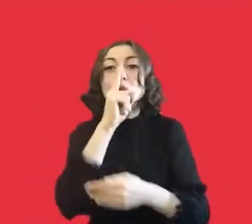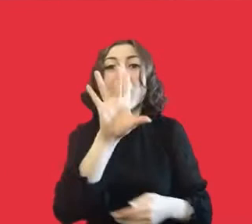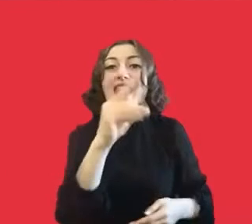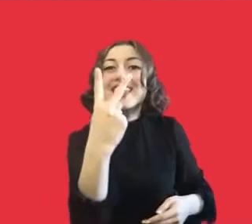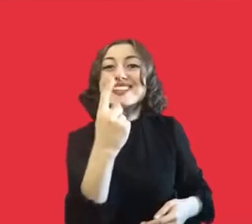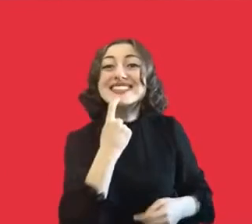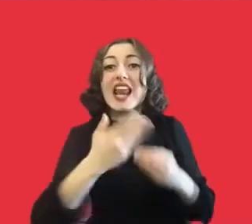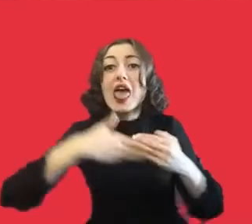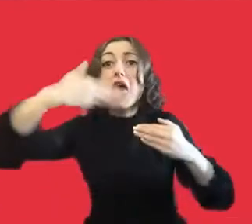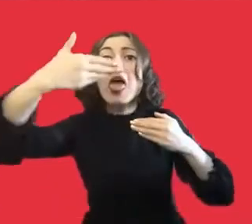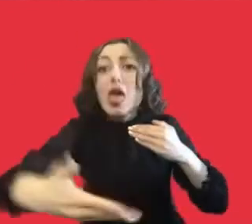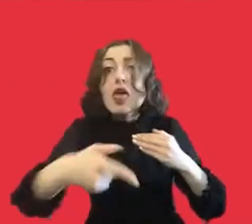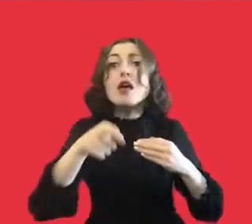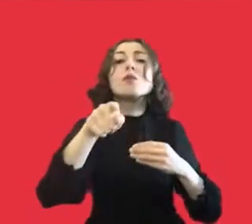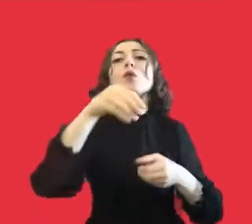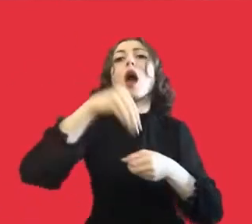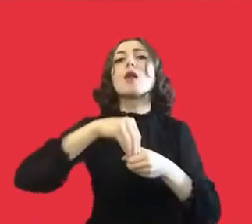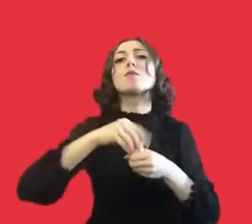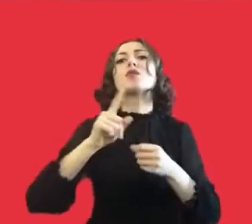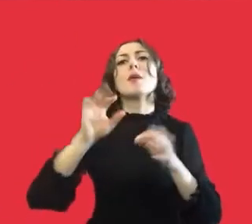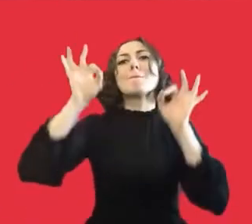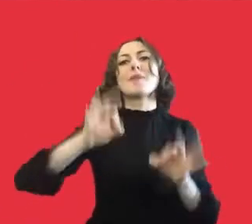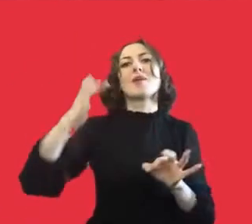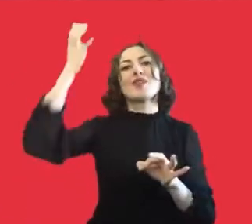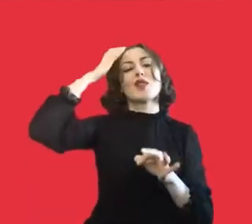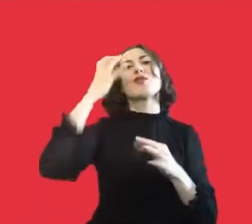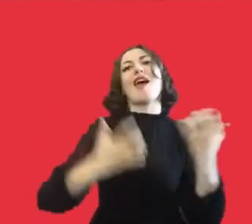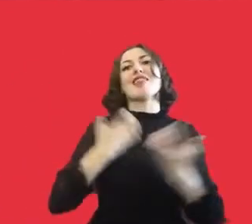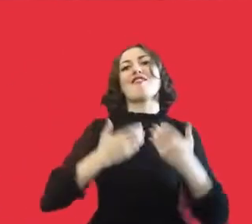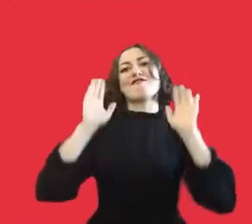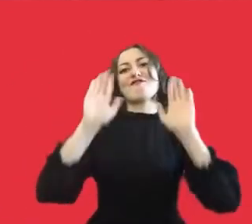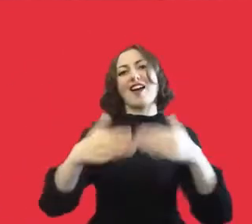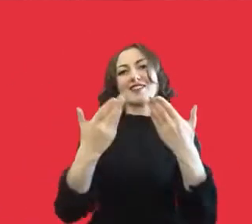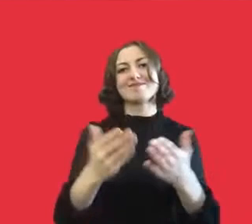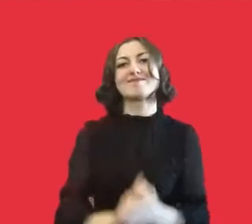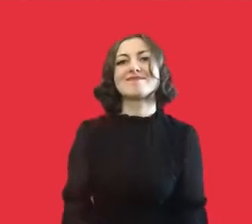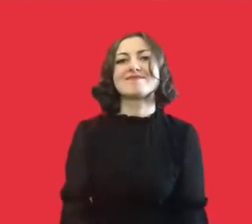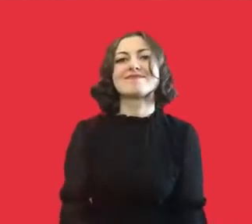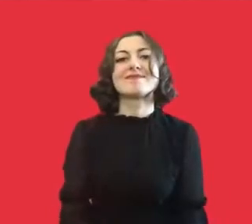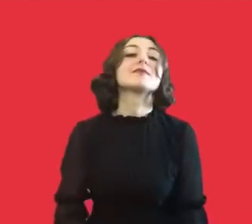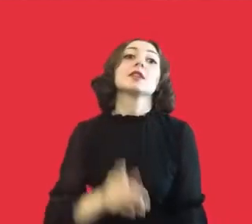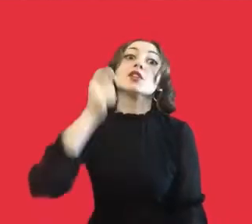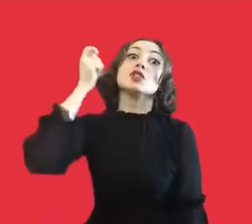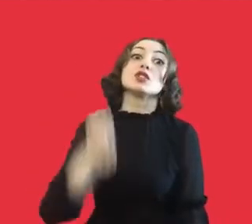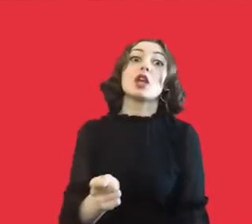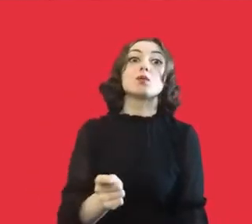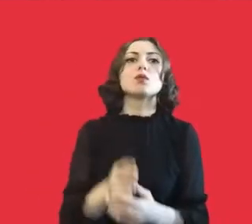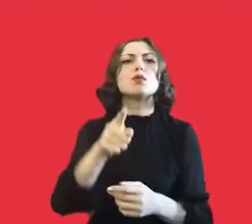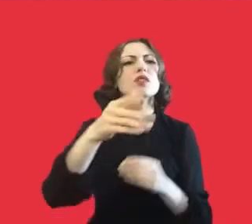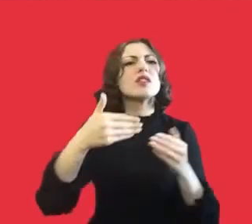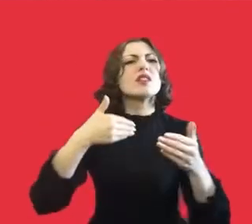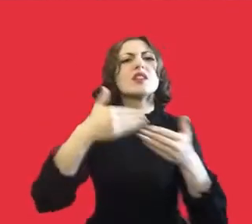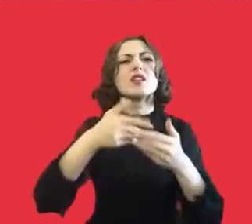ama dijital sürecimizin başlangıcı bizi bu anlamda heyecanlandırıyor. Kesinlikle bu Covid döneminin